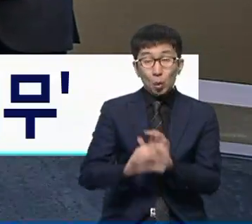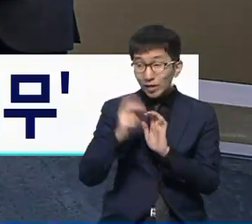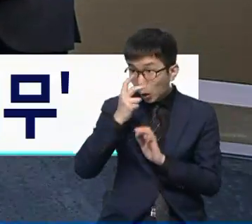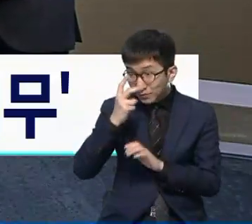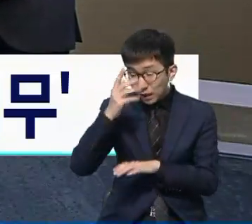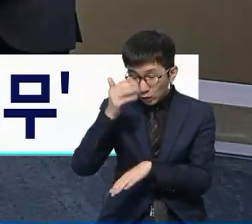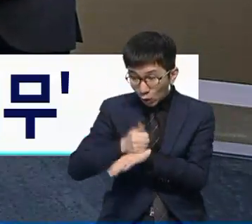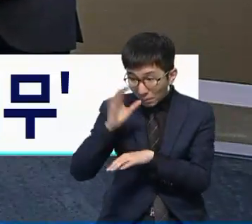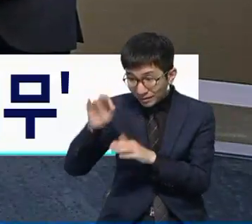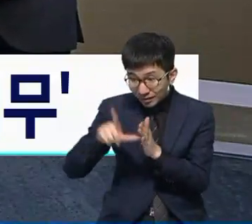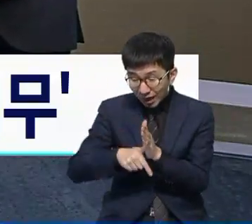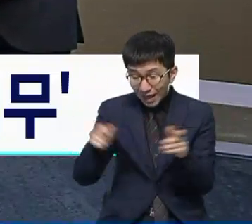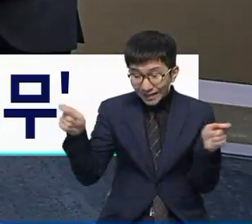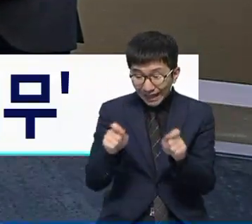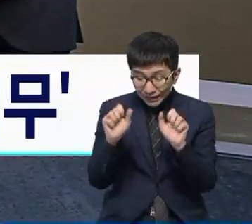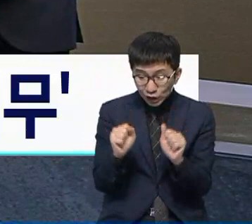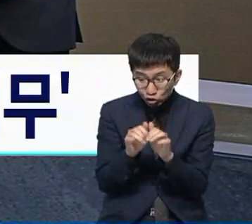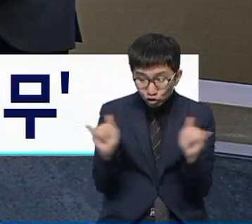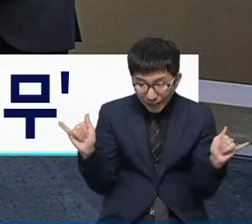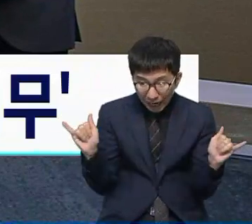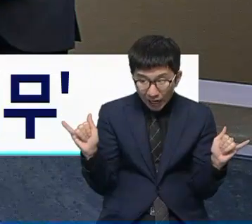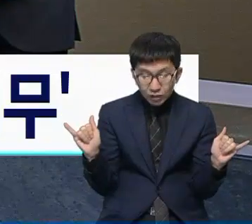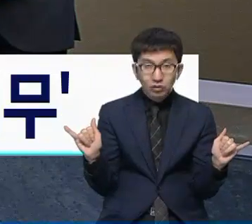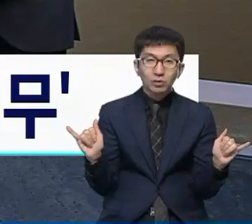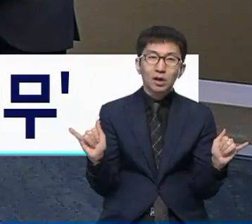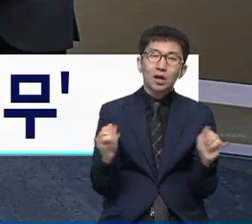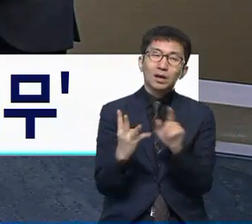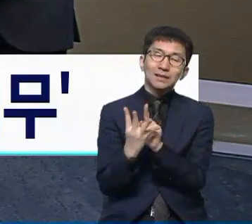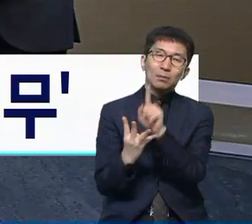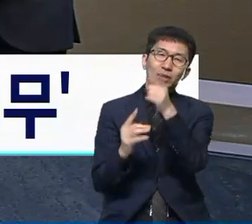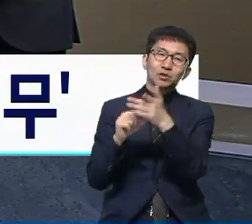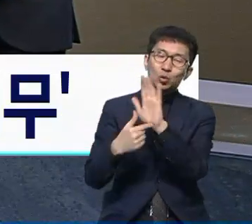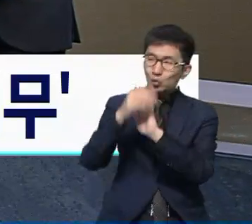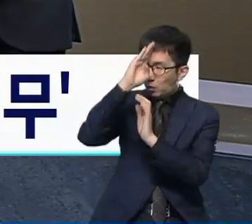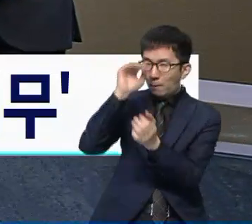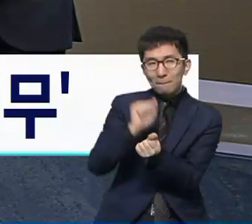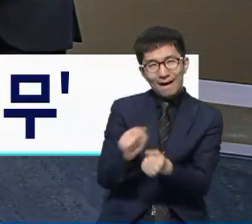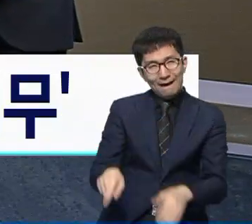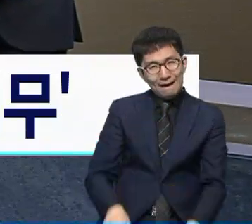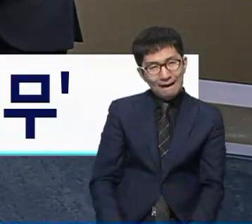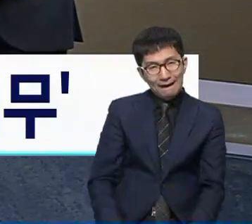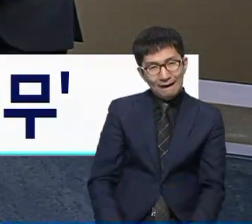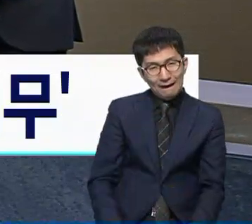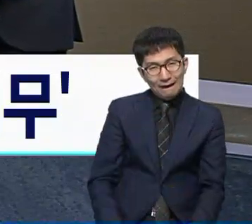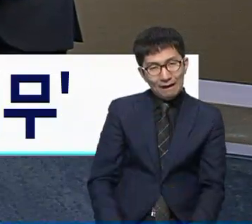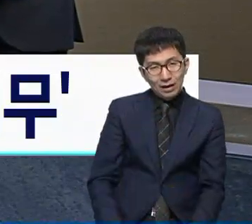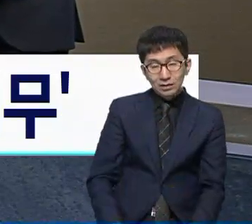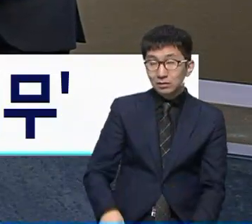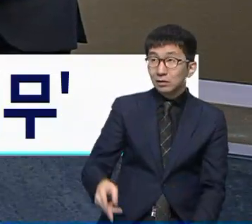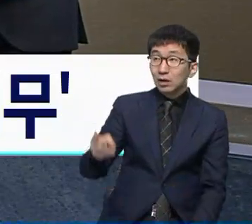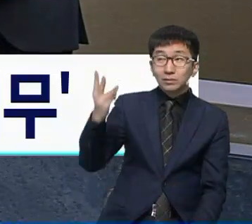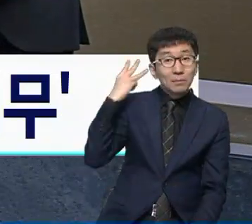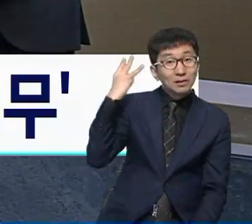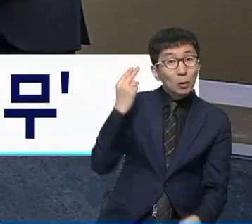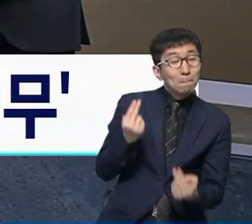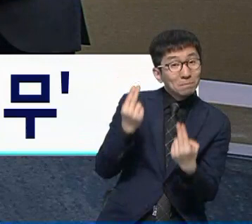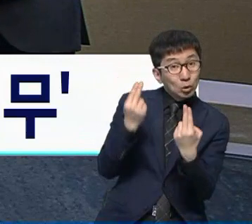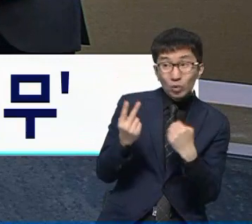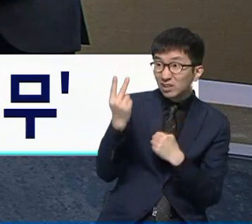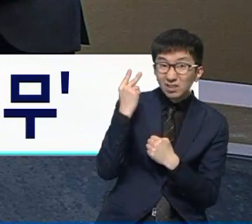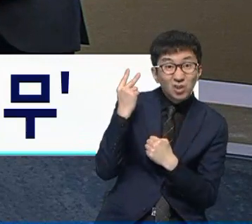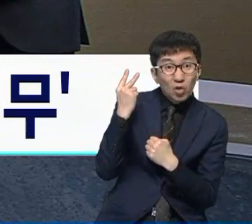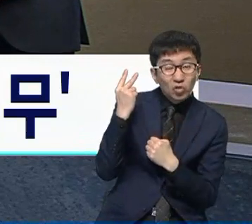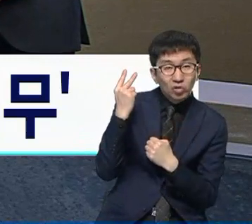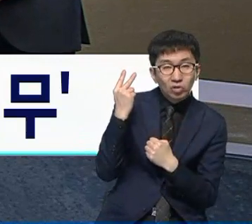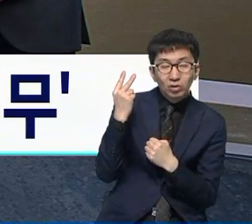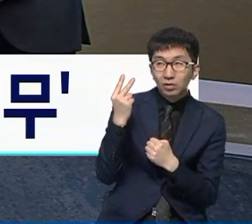결과 단기 체류자 4명 가운데 1명꼴로 양성 판정을 받았습니다. 첫날보다 그 수치가 높아지면서 우리